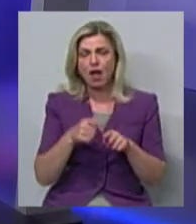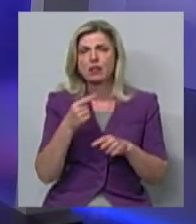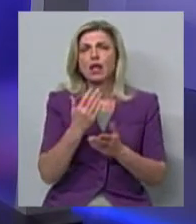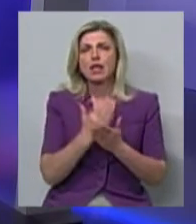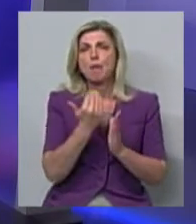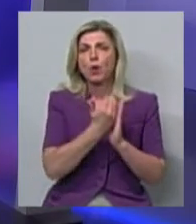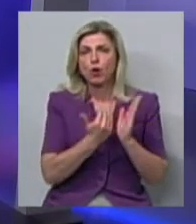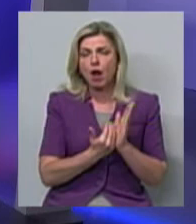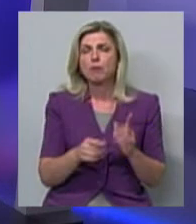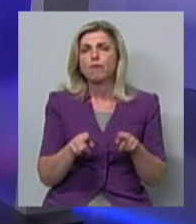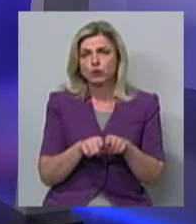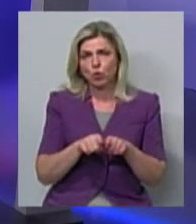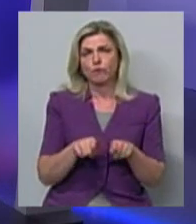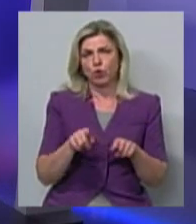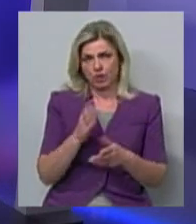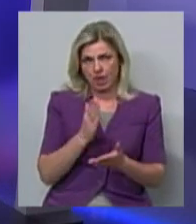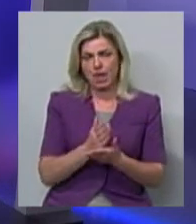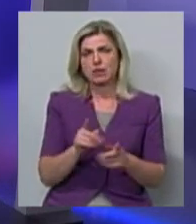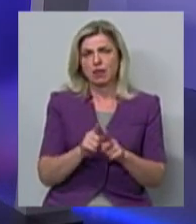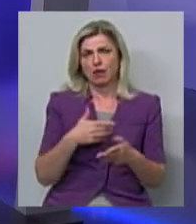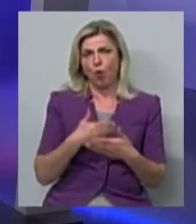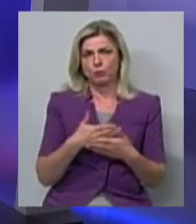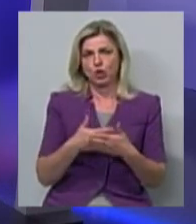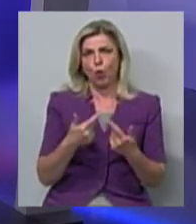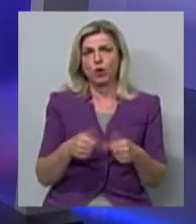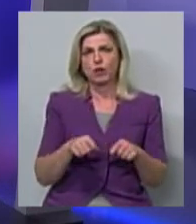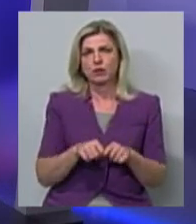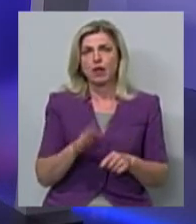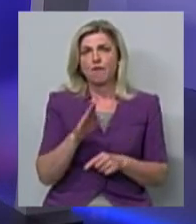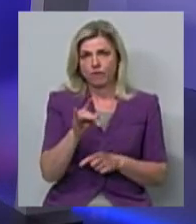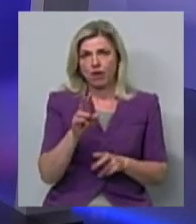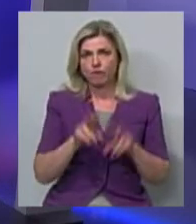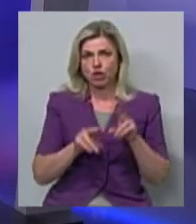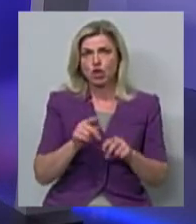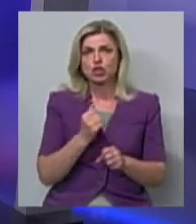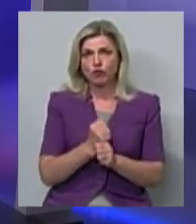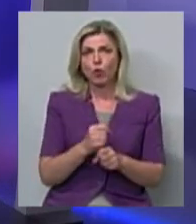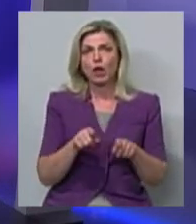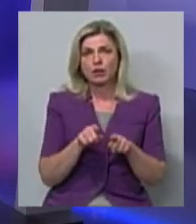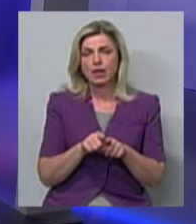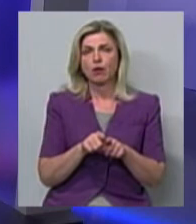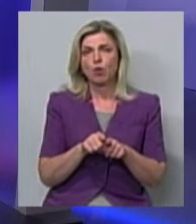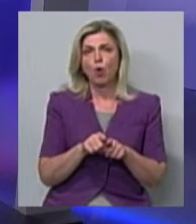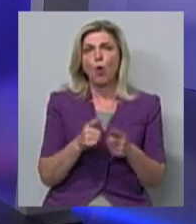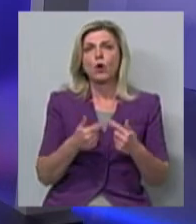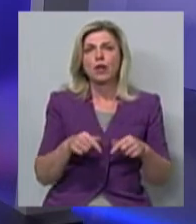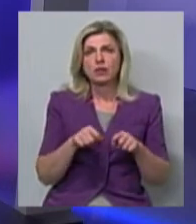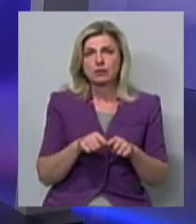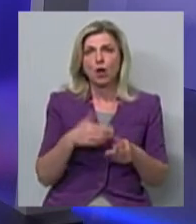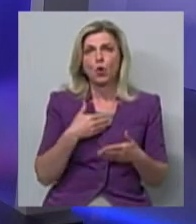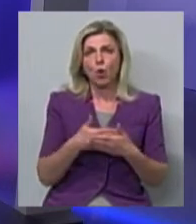все равно такие организации есть. І ви вважаєте, що саме створення цієї організації,